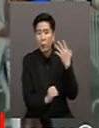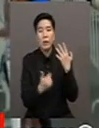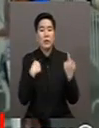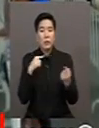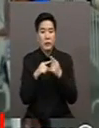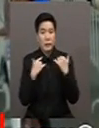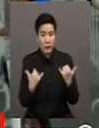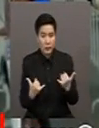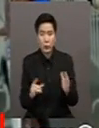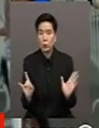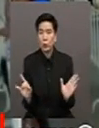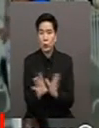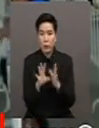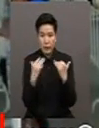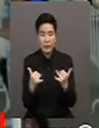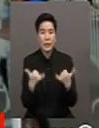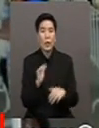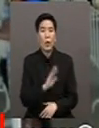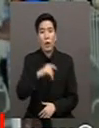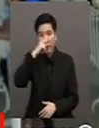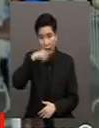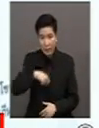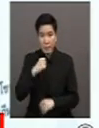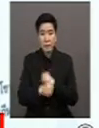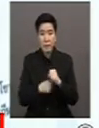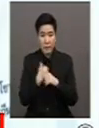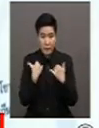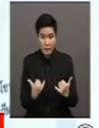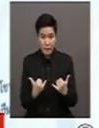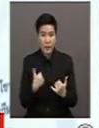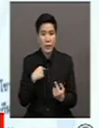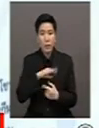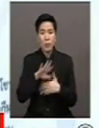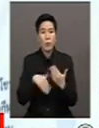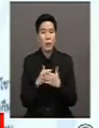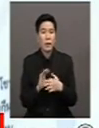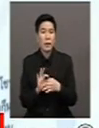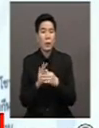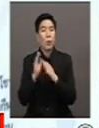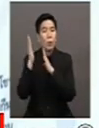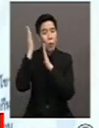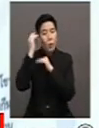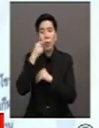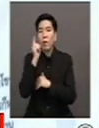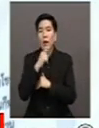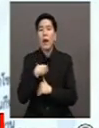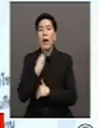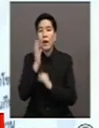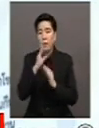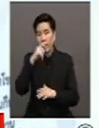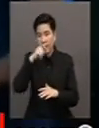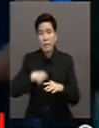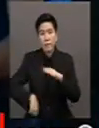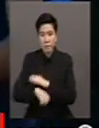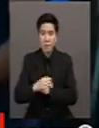นี้ถือเป็นนัดสุดท้ายในการเล่นในบ้านของปีนี้นะครับทุกคนยังฝากความหวังนะครับแล้วก็บอกด้วยว่าอยากจะให้แฟนบอลชาวไทยมาให้ก